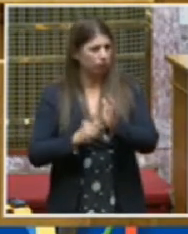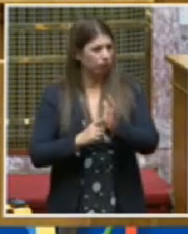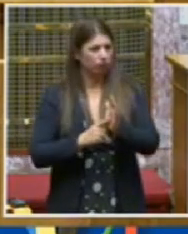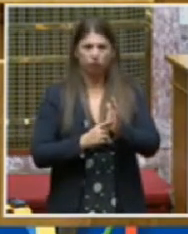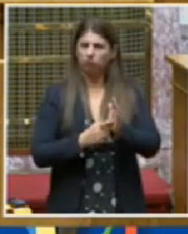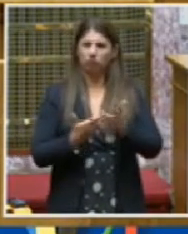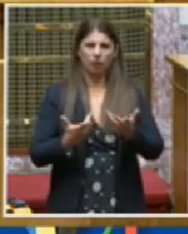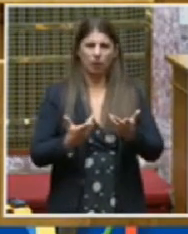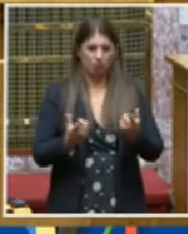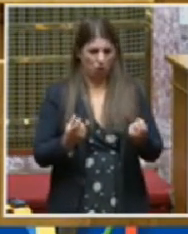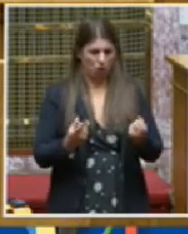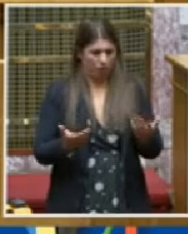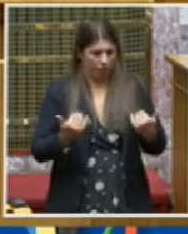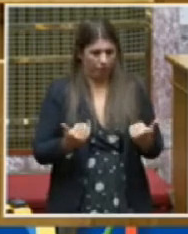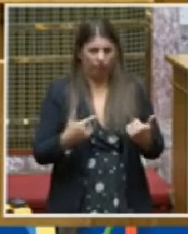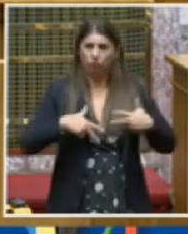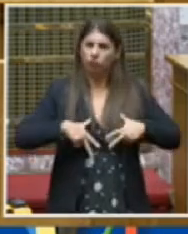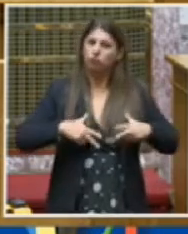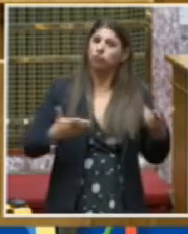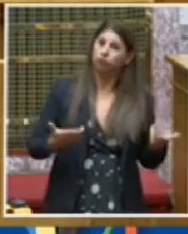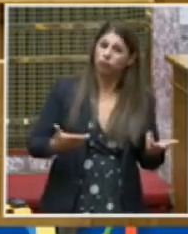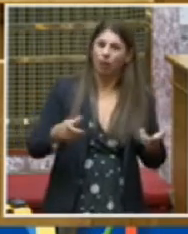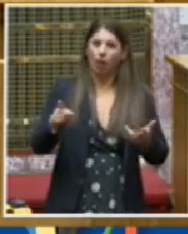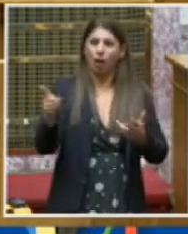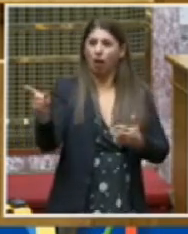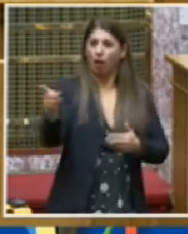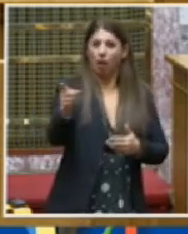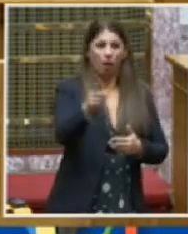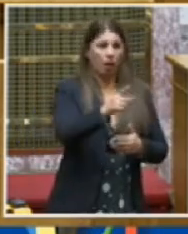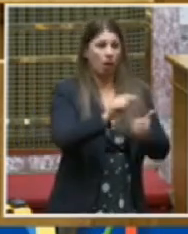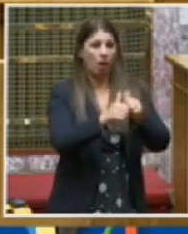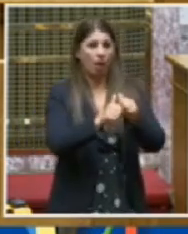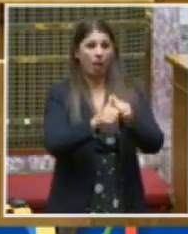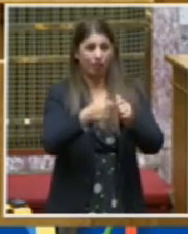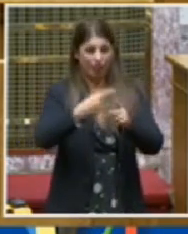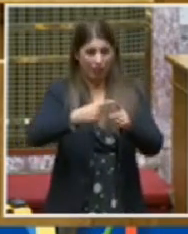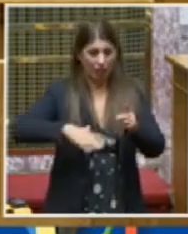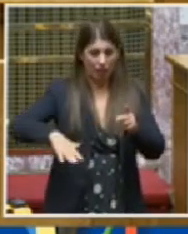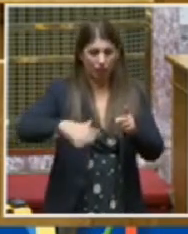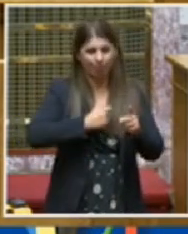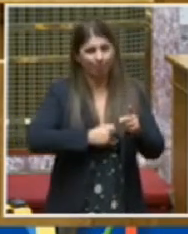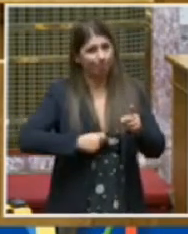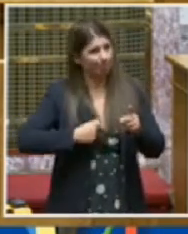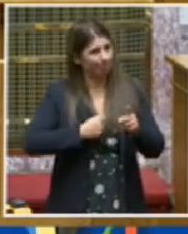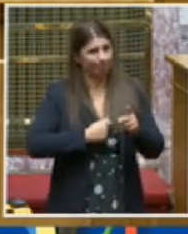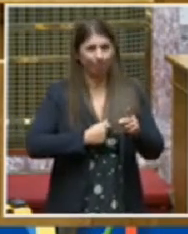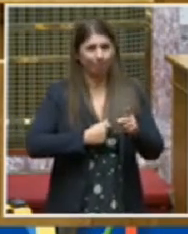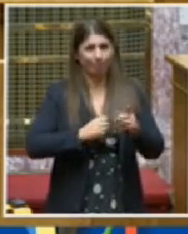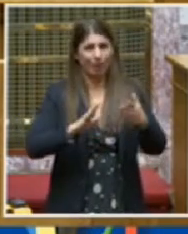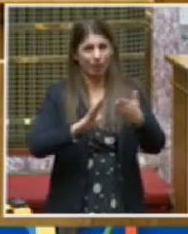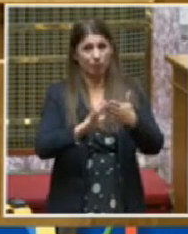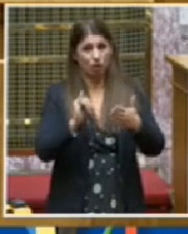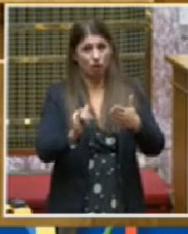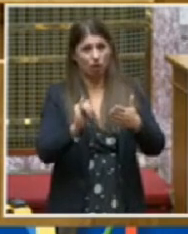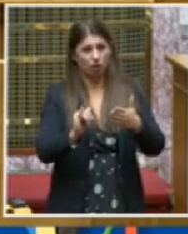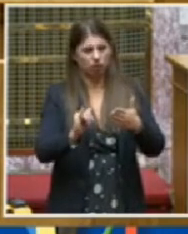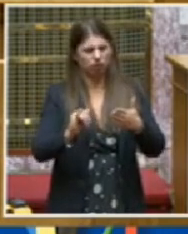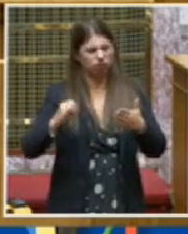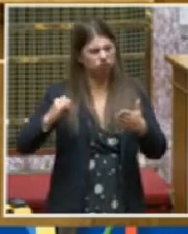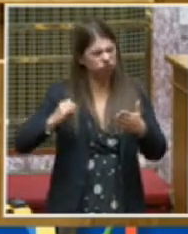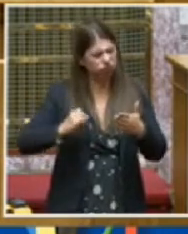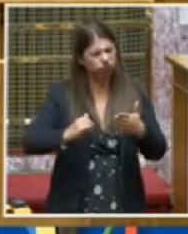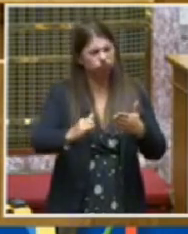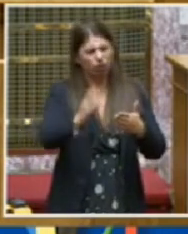για την πολιτεία. Οι αθλητές της χώρας μας, δυστυχώς, αντιμετωπίζουν ακόμα τα διαχρονικά σοβαρά